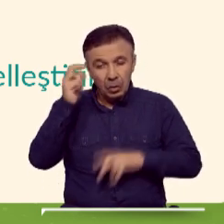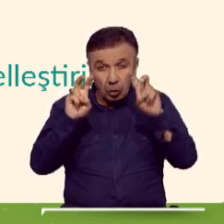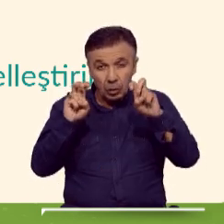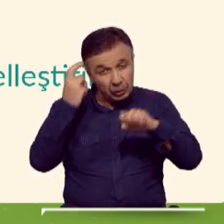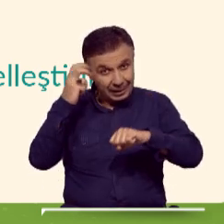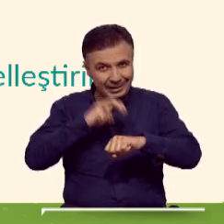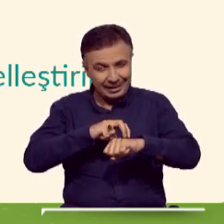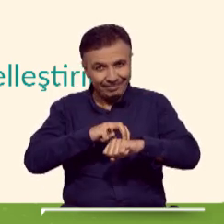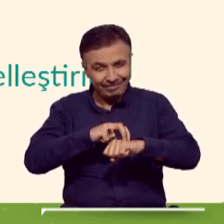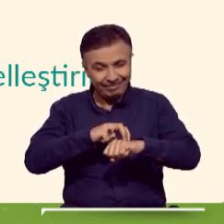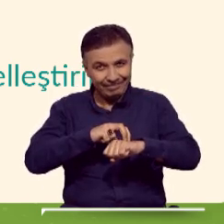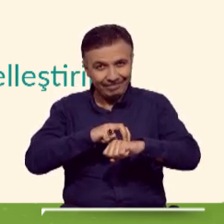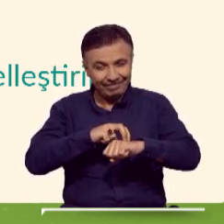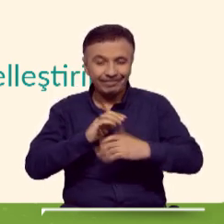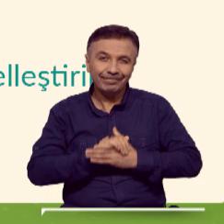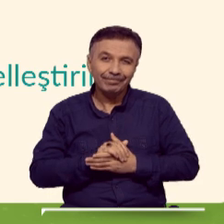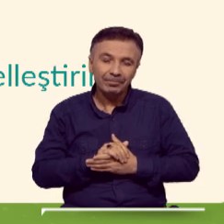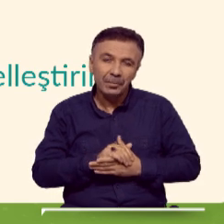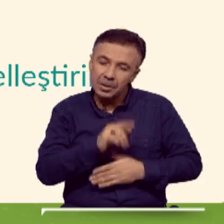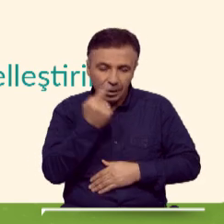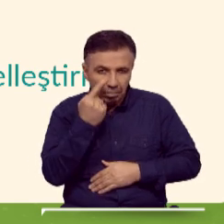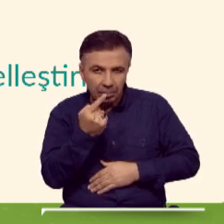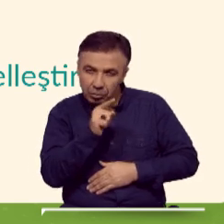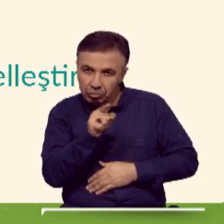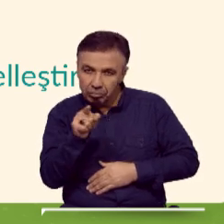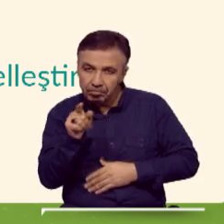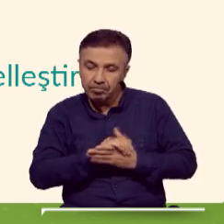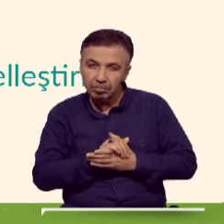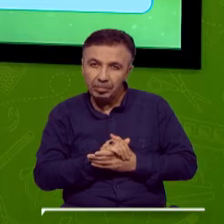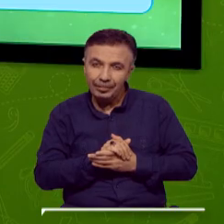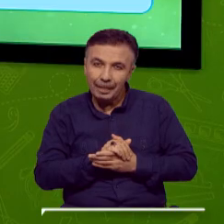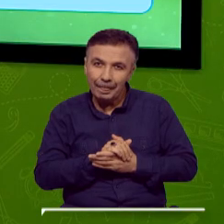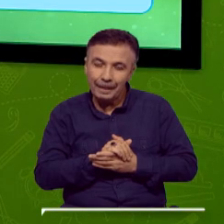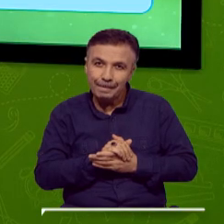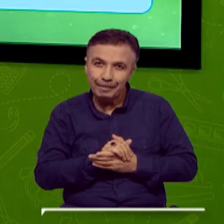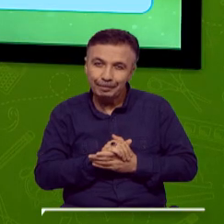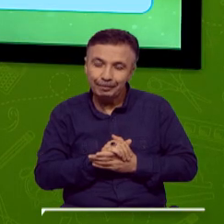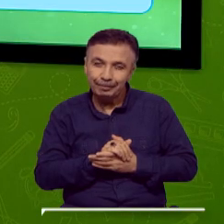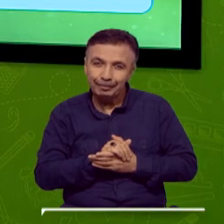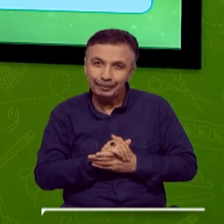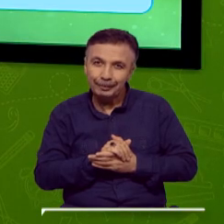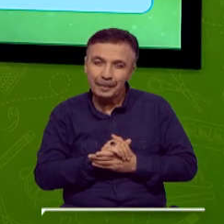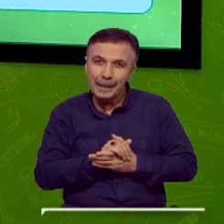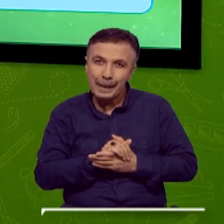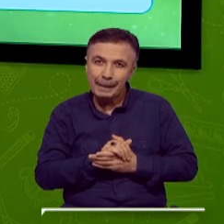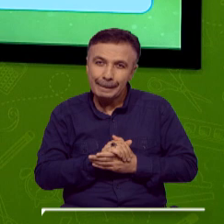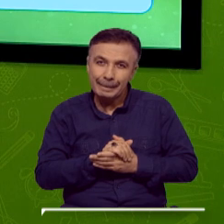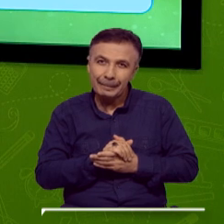sorumuzu hatırlayacağız. Şıklara baktığımız zaman orada bir şık var ki kendini